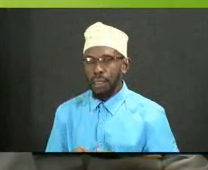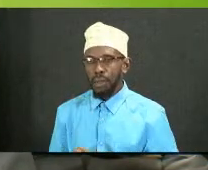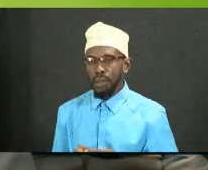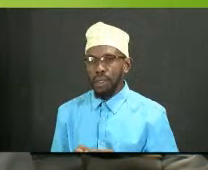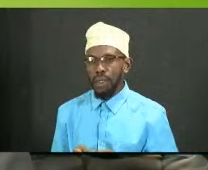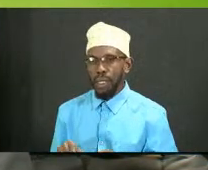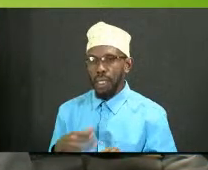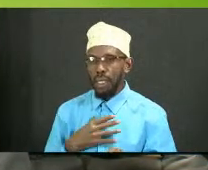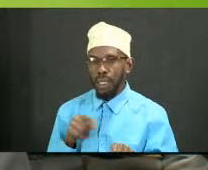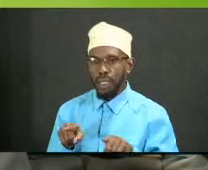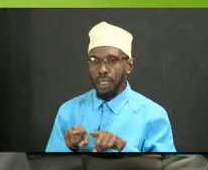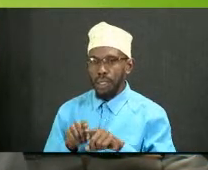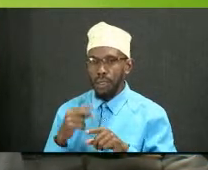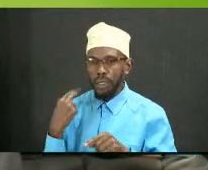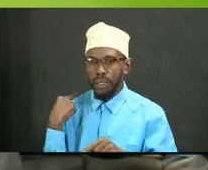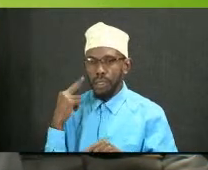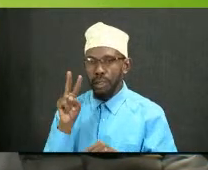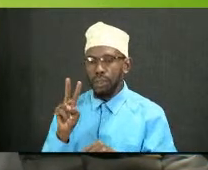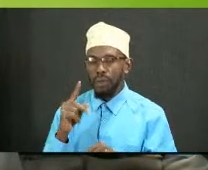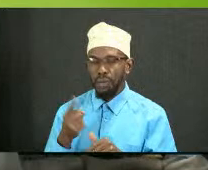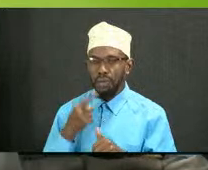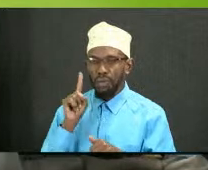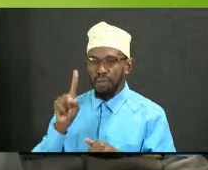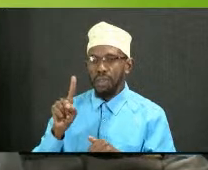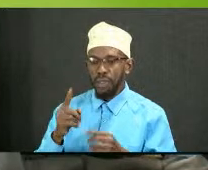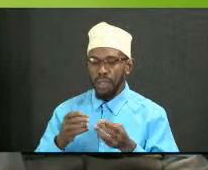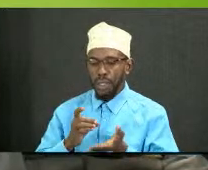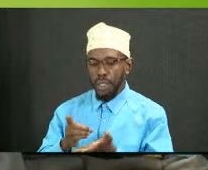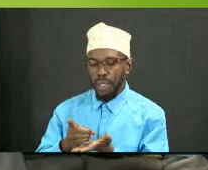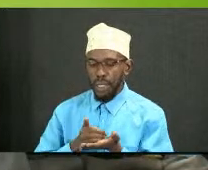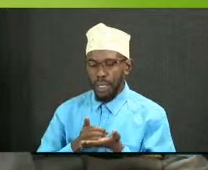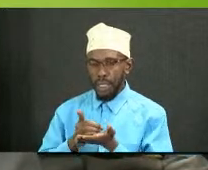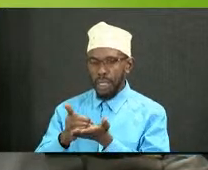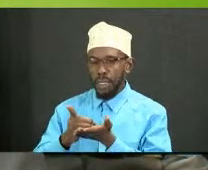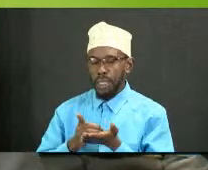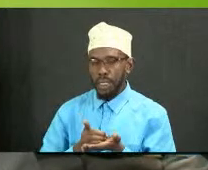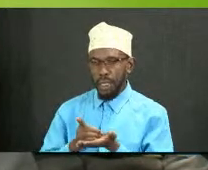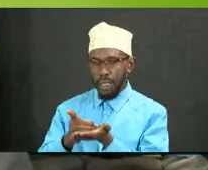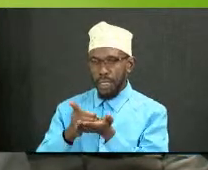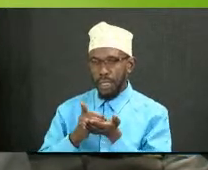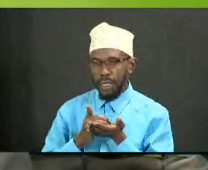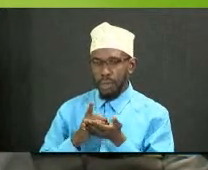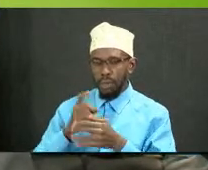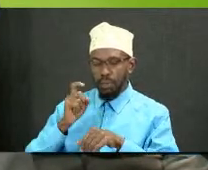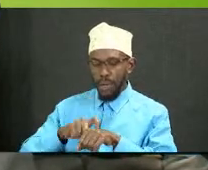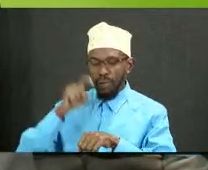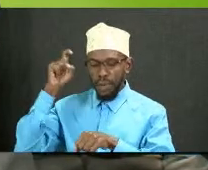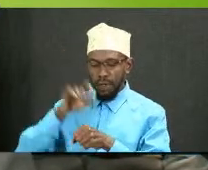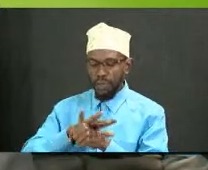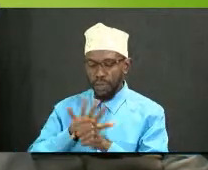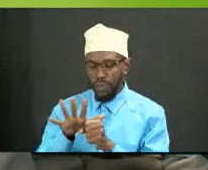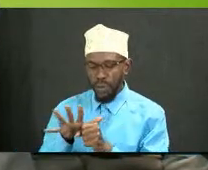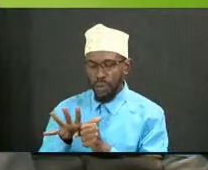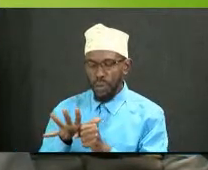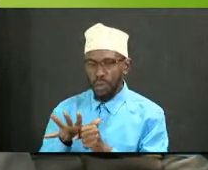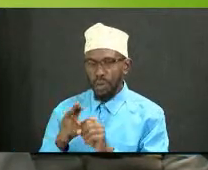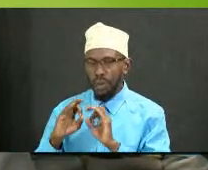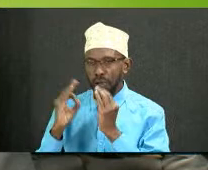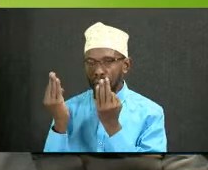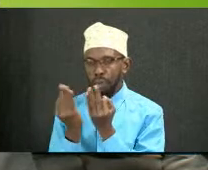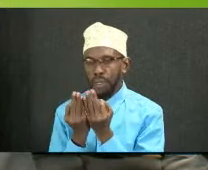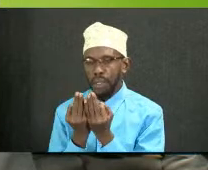Shakombo. Na katika awamu yetu ya kwanza tulikuwa tunajadili kuhusiana na athari za janga hili la corona kwa